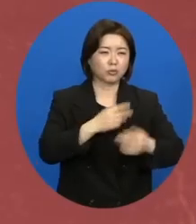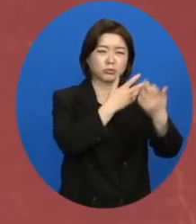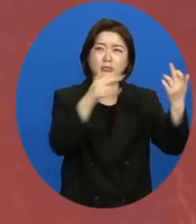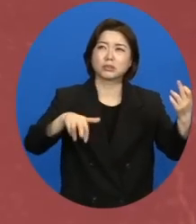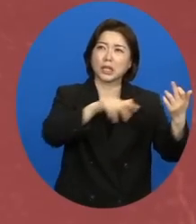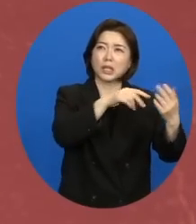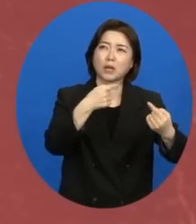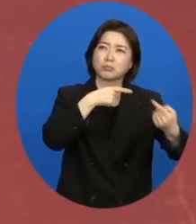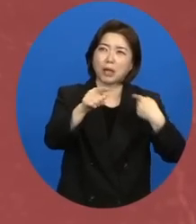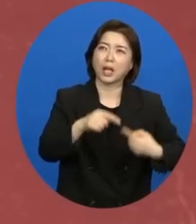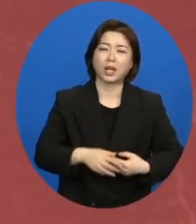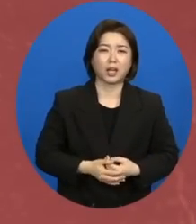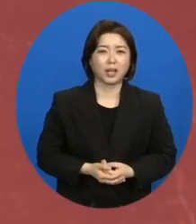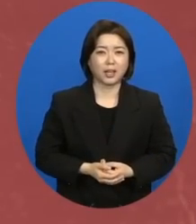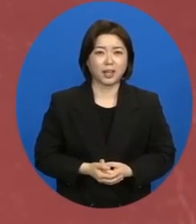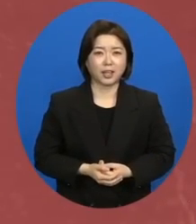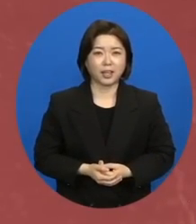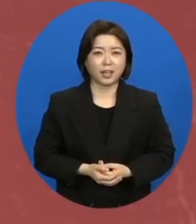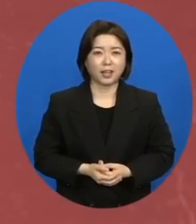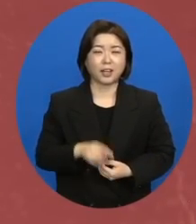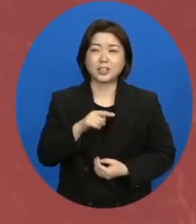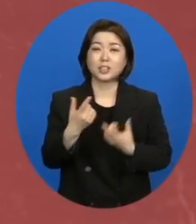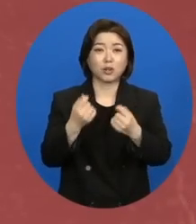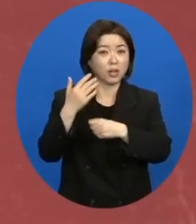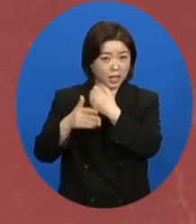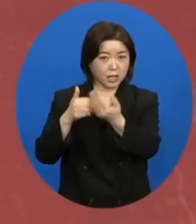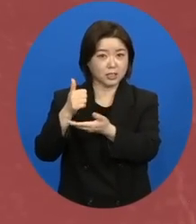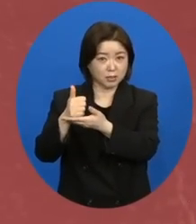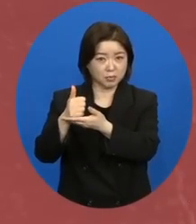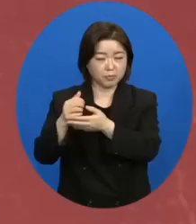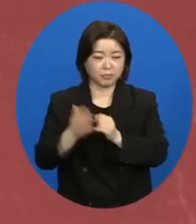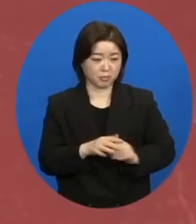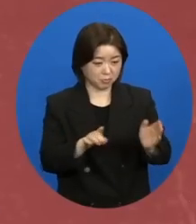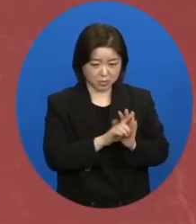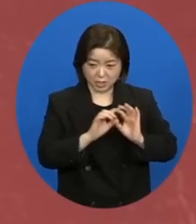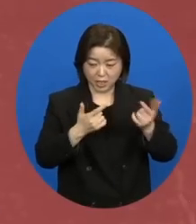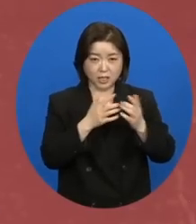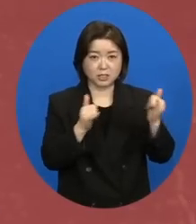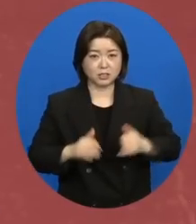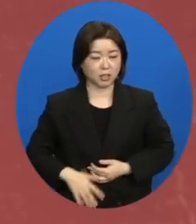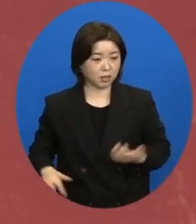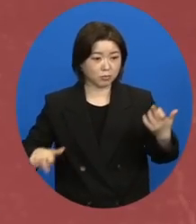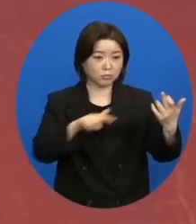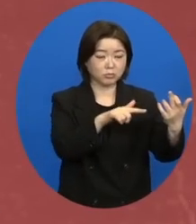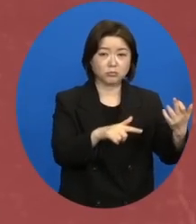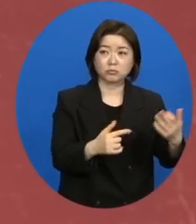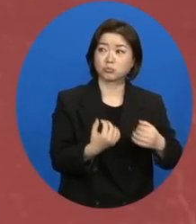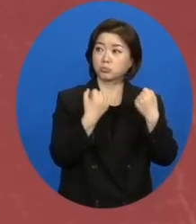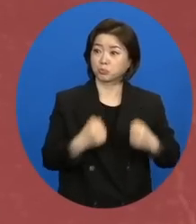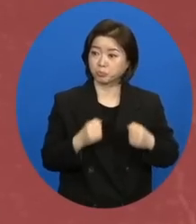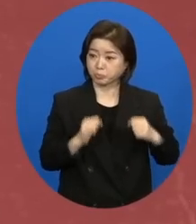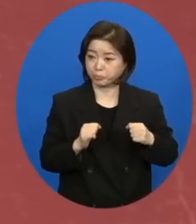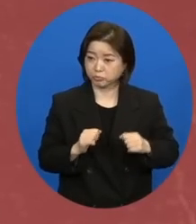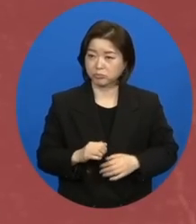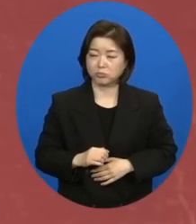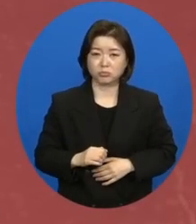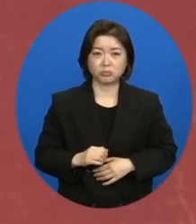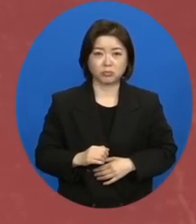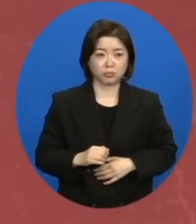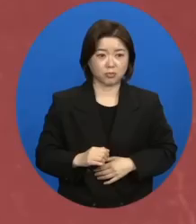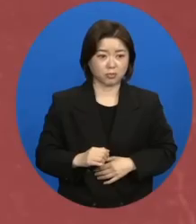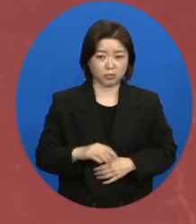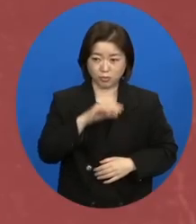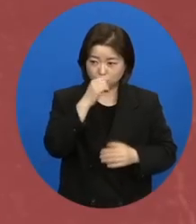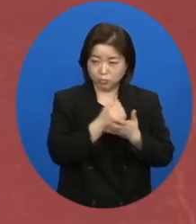왕창 부러뜨려요. 그러면 믿지 않는 사람들은 매일 산에 가도 멀쩡하게 내려오는데 뭐하러 예수 믿겠어요?